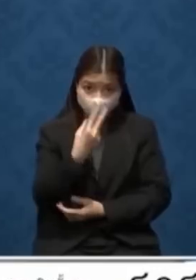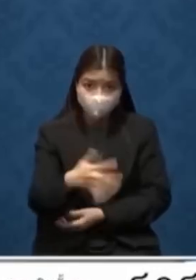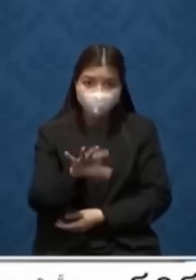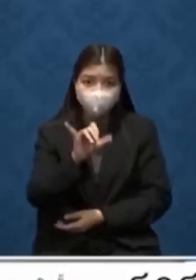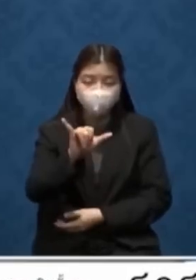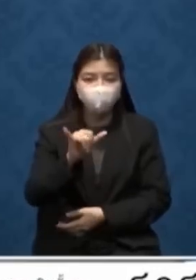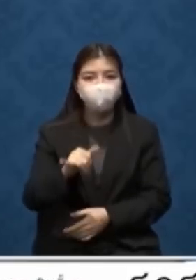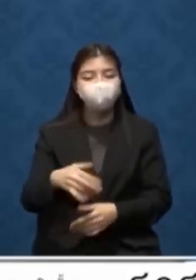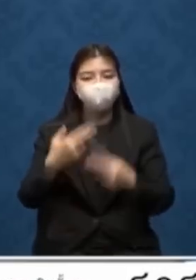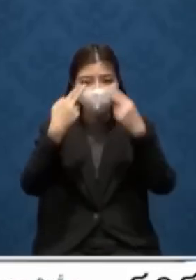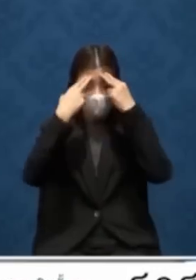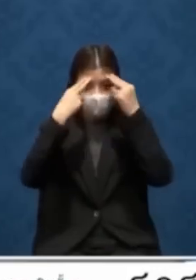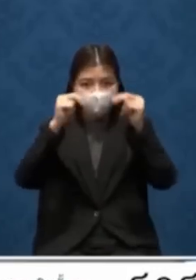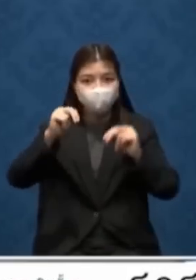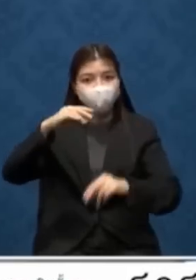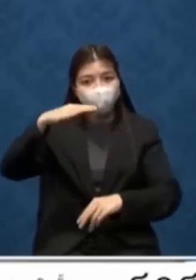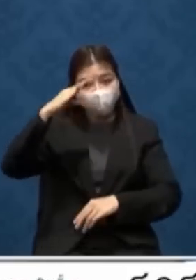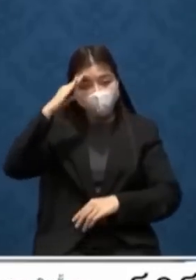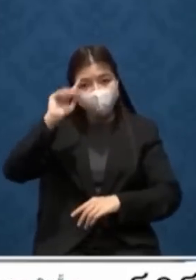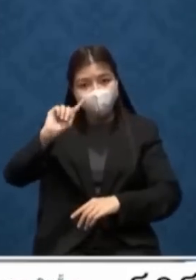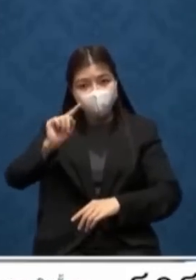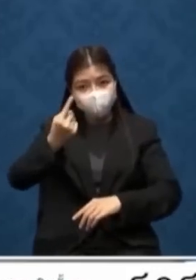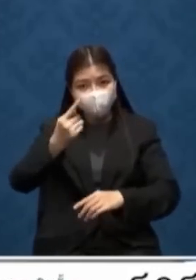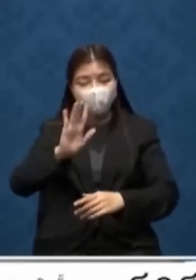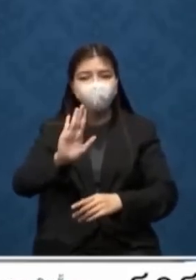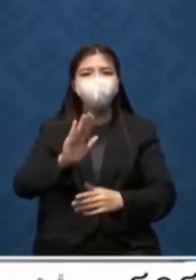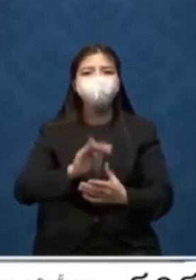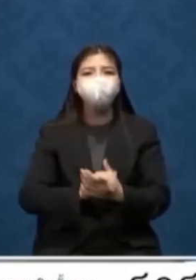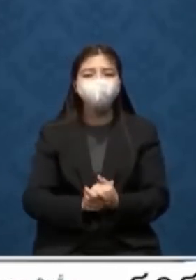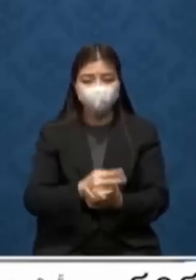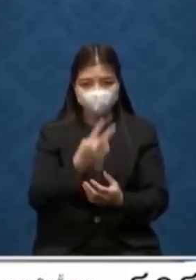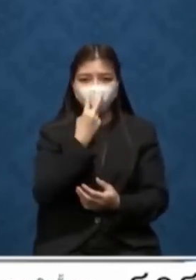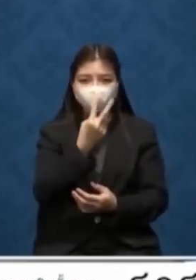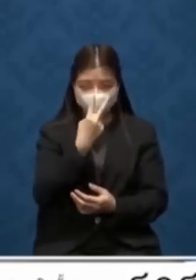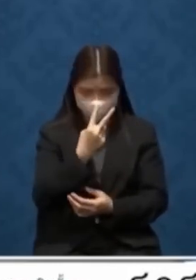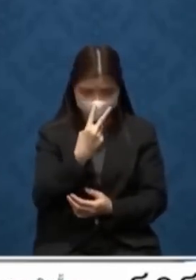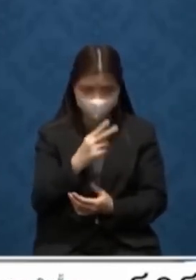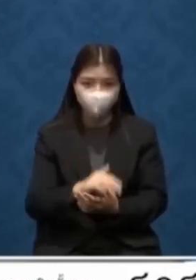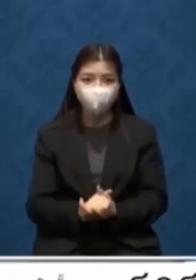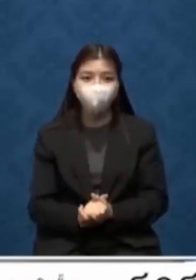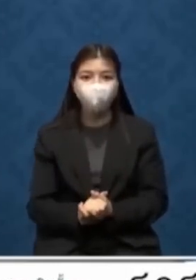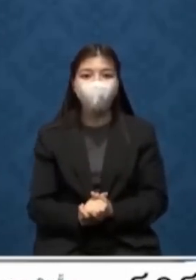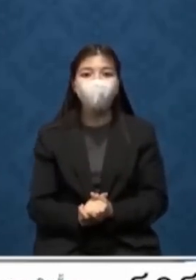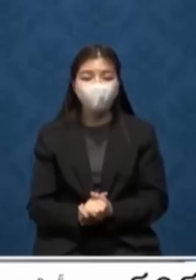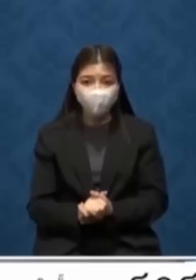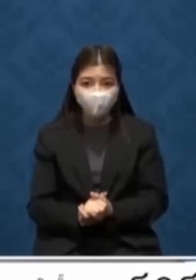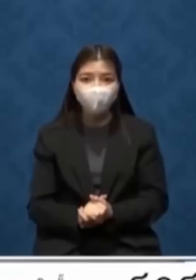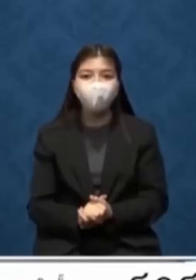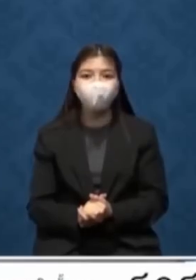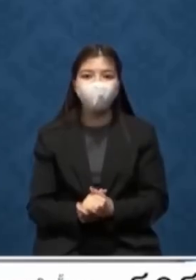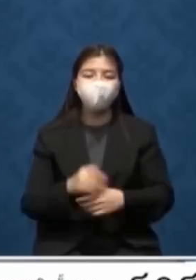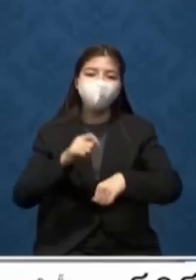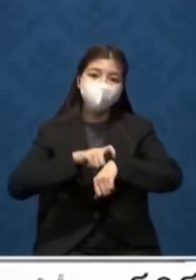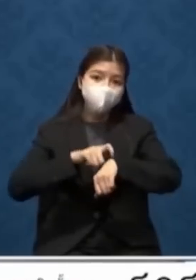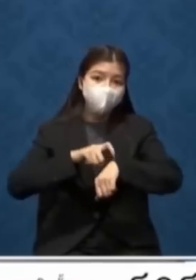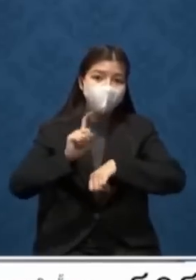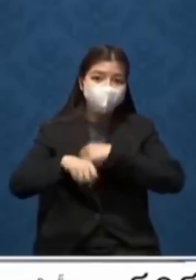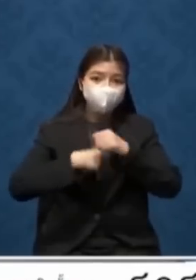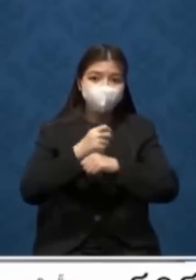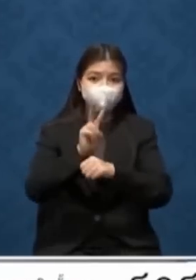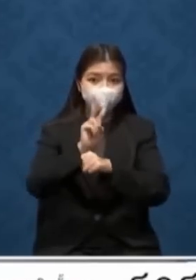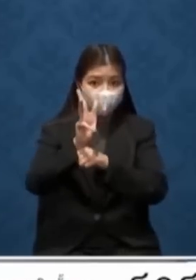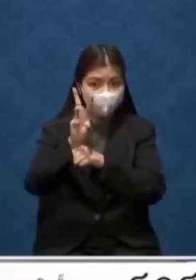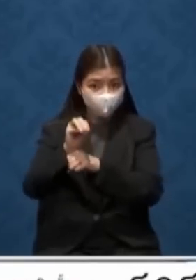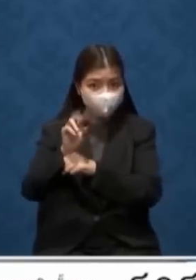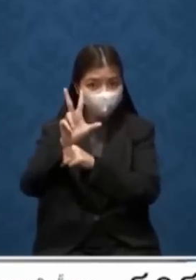นตรีหน้าใหม่ป้ายแดงเนี่ยนะครับช่วยสละเวลาดูหน่อยครับว่ามันเกิดขึ้นเมื่อไหร่เกิดขึ้นตั้งแต่ปี63แล้